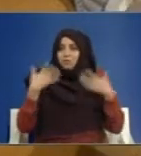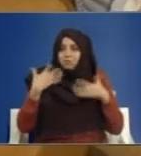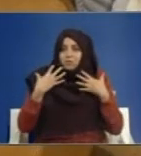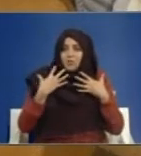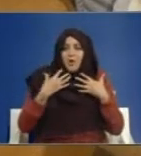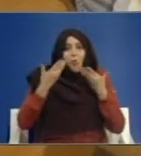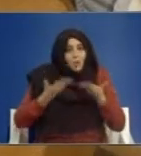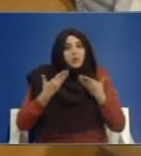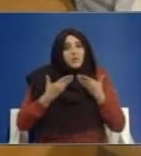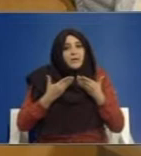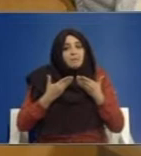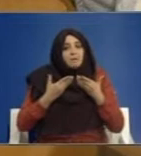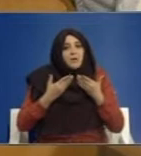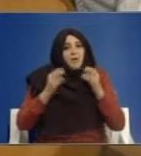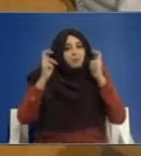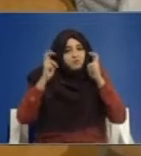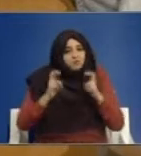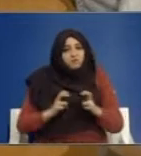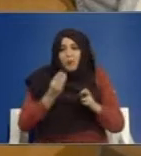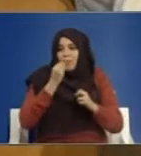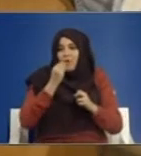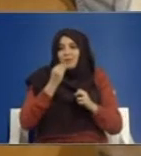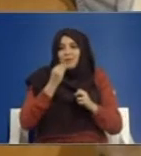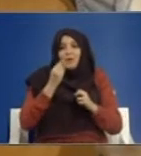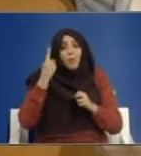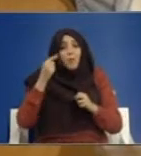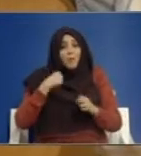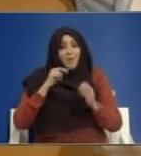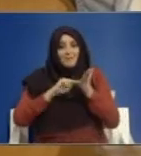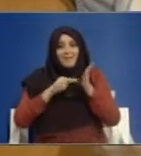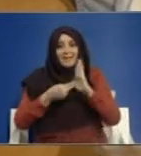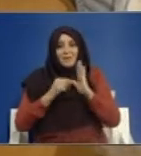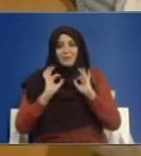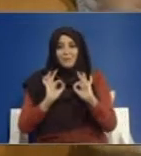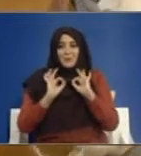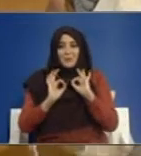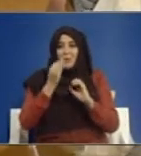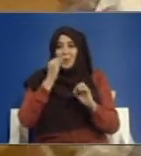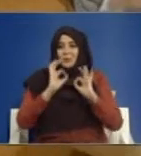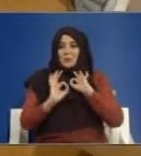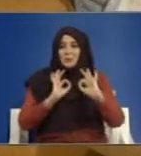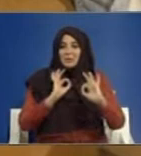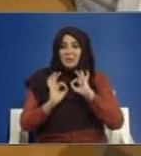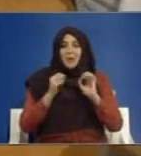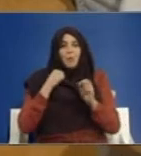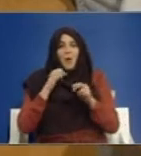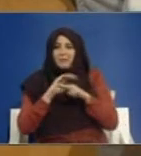الحد، اذا اليوم ما يلزمش نتجاوز الحد حتى يحافظ الانسان على نفسه، فعلت كذا، اذا